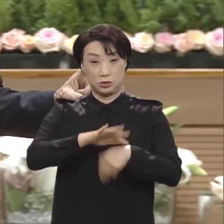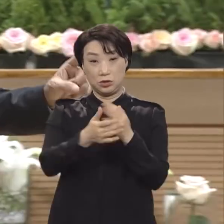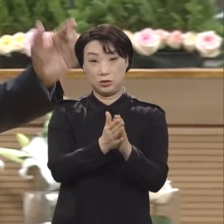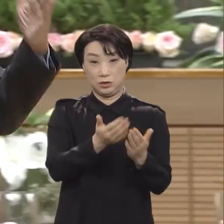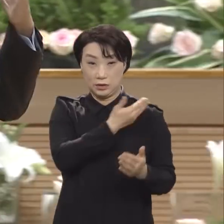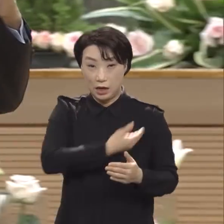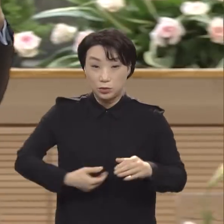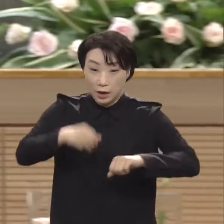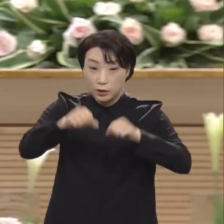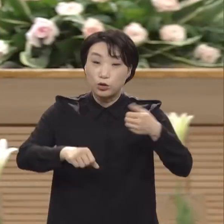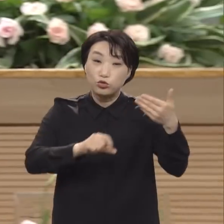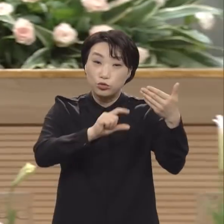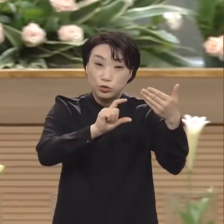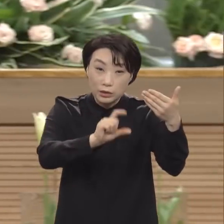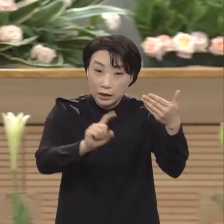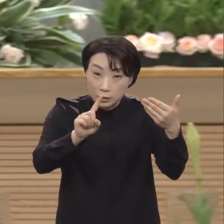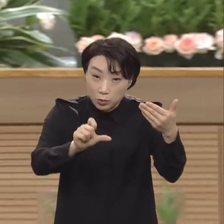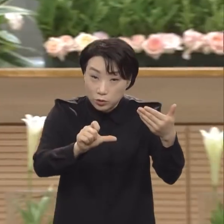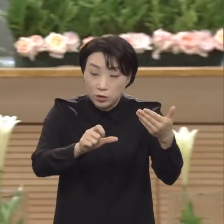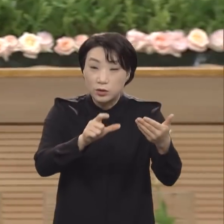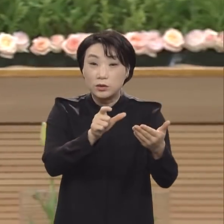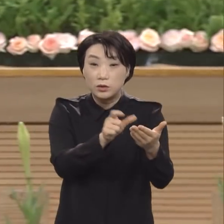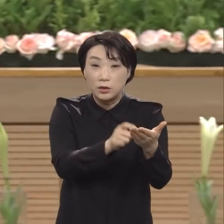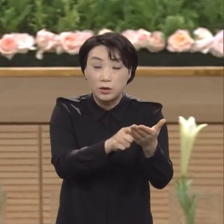사도행전 9장 15절에